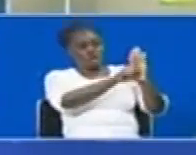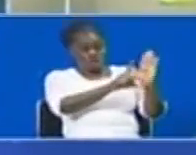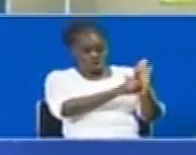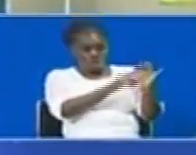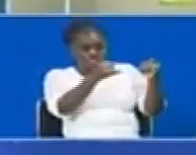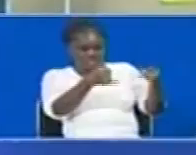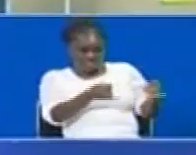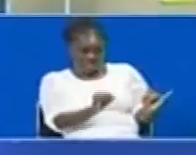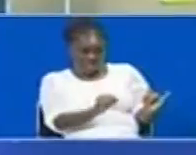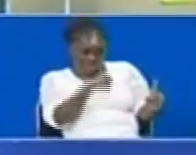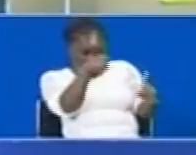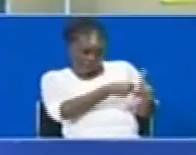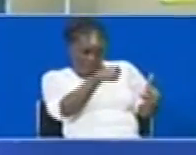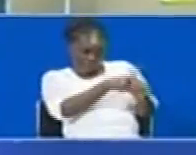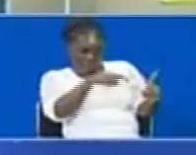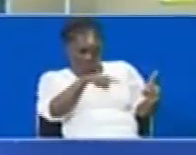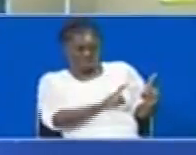tu kutetea haki zao na